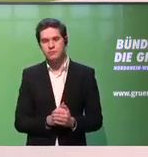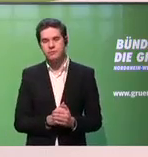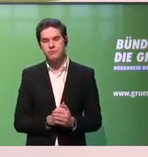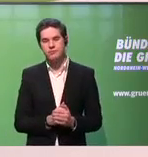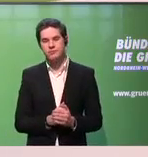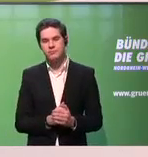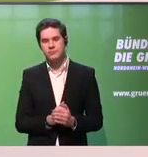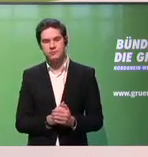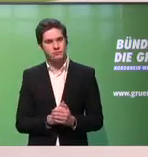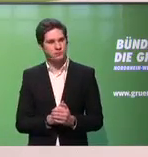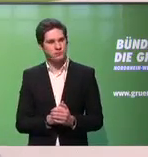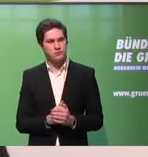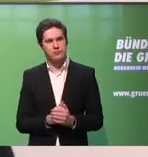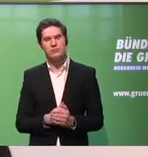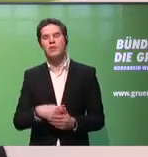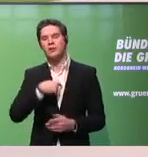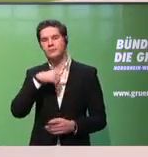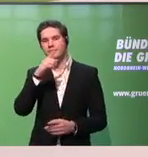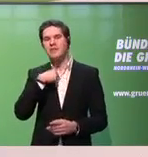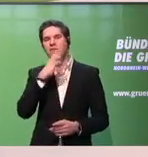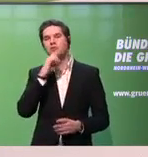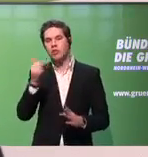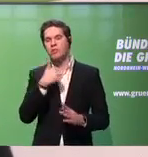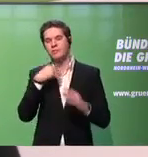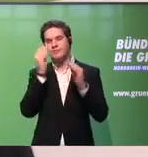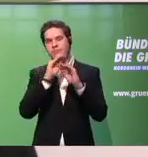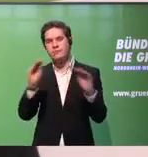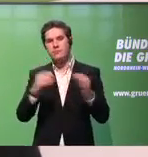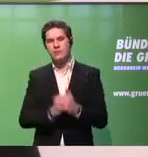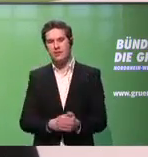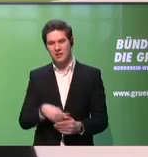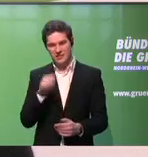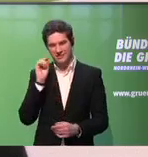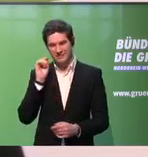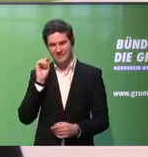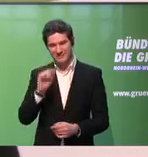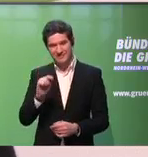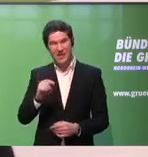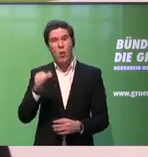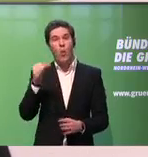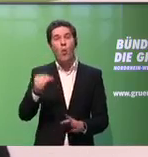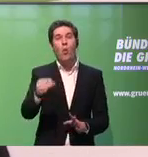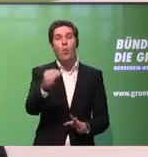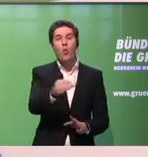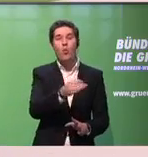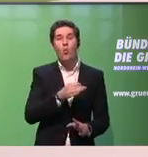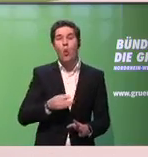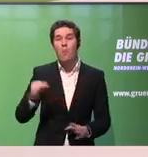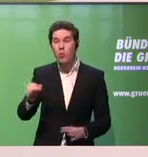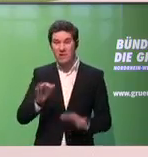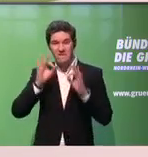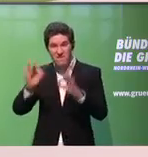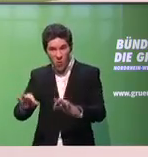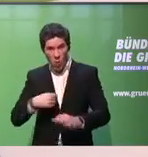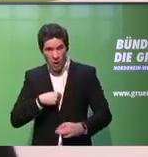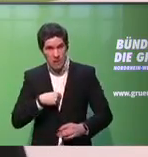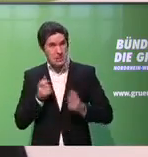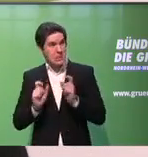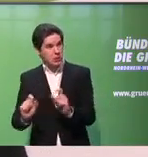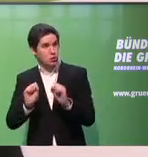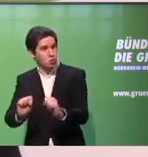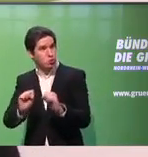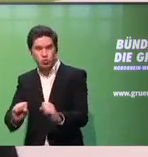defend. Dann möchte ich noch etwas sagen. Ich glaube gar nicht unbedingt, dass man die Kommunen als solches verteidigen muss, sondern vielmehr